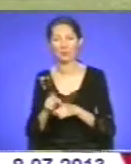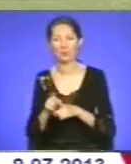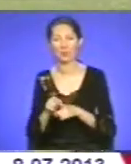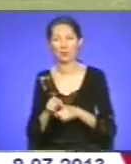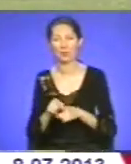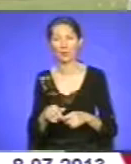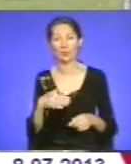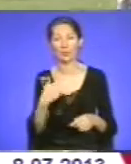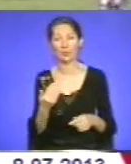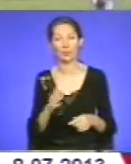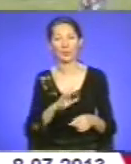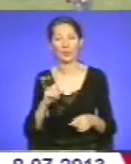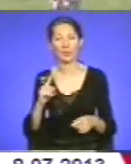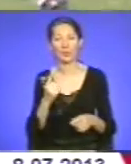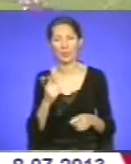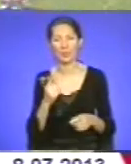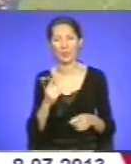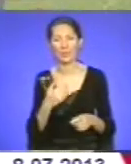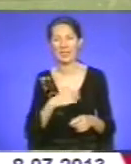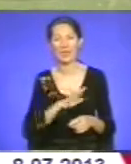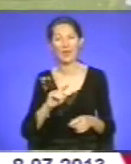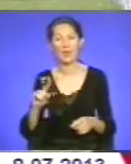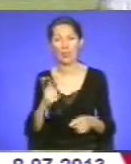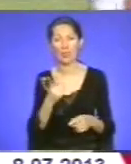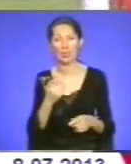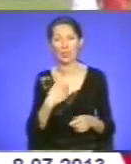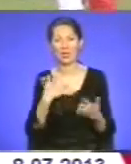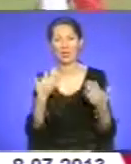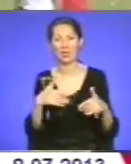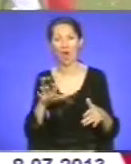Ви не вперше тут? Ні, я не вперше. Я вже